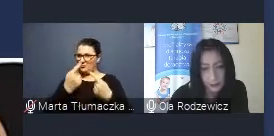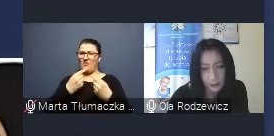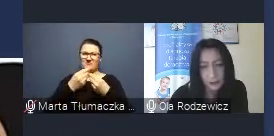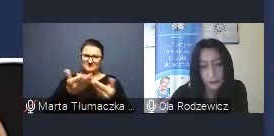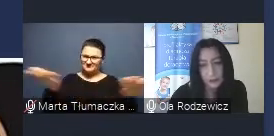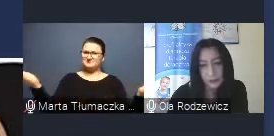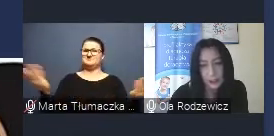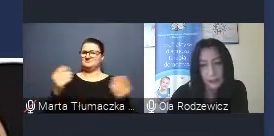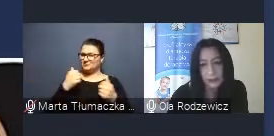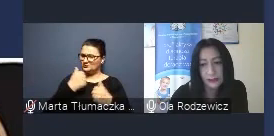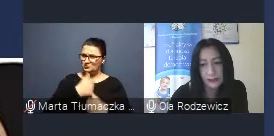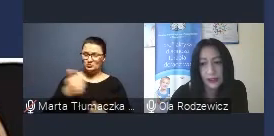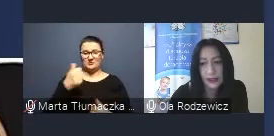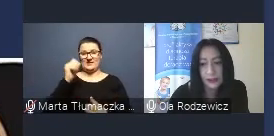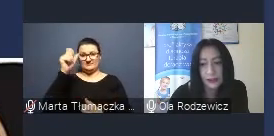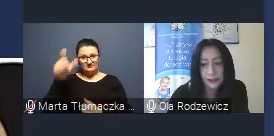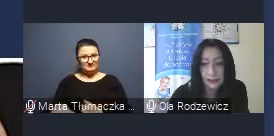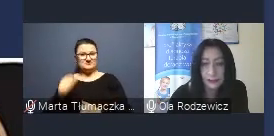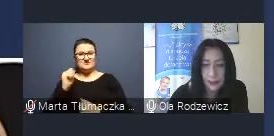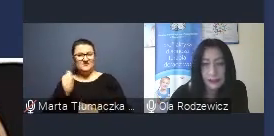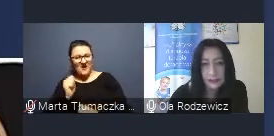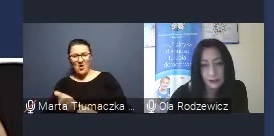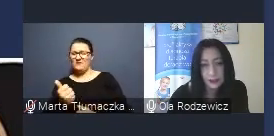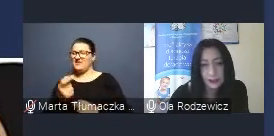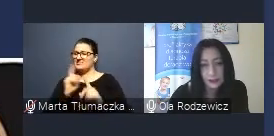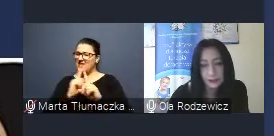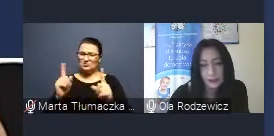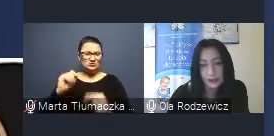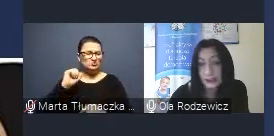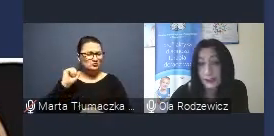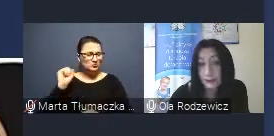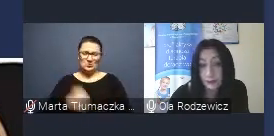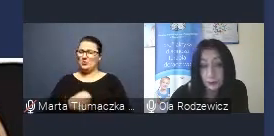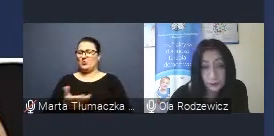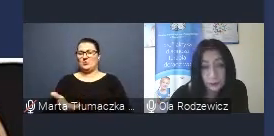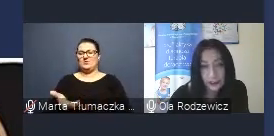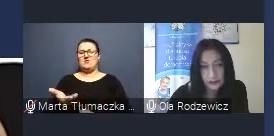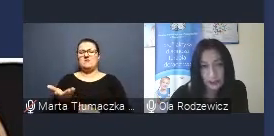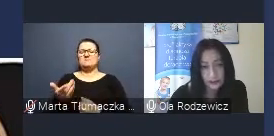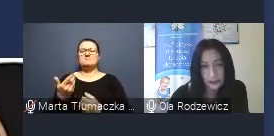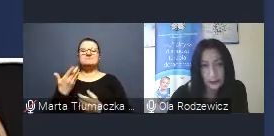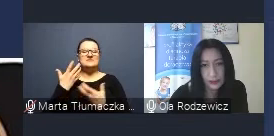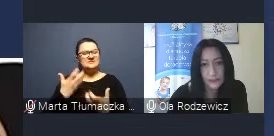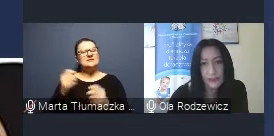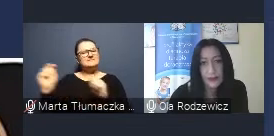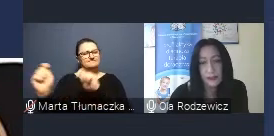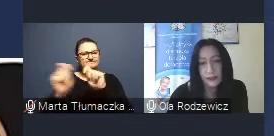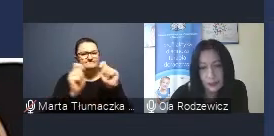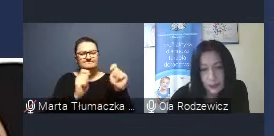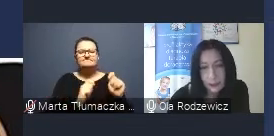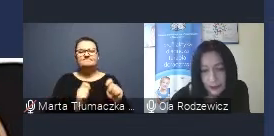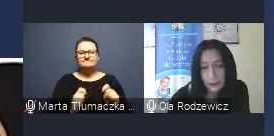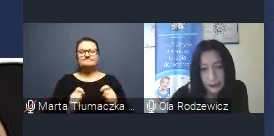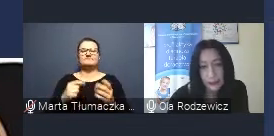są świetnymi nauczycielami i bardzo chcę uczulać na to,